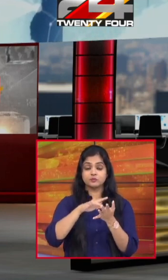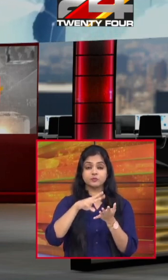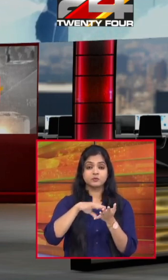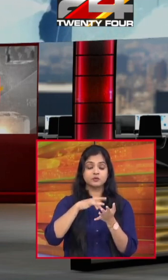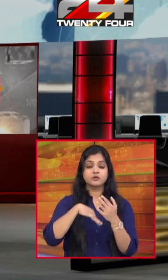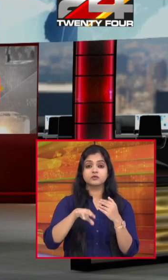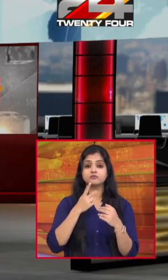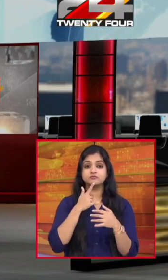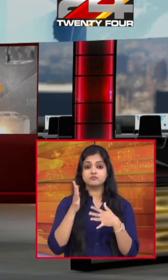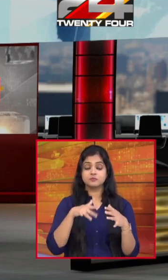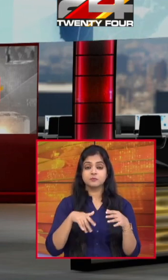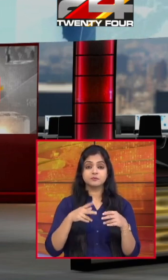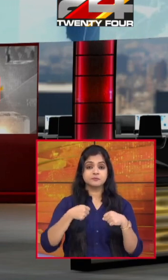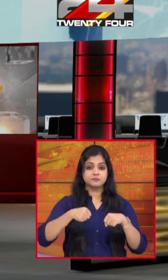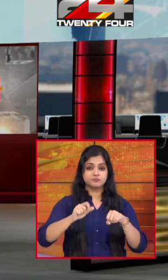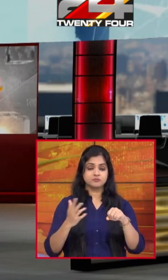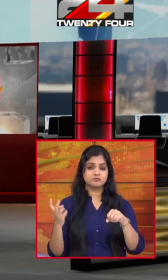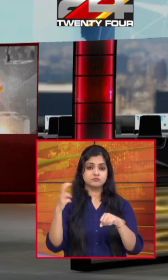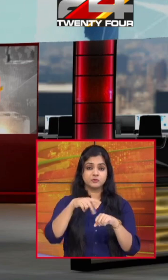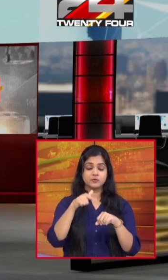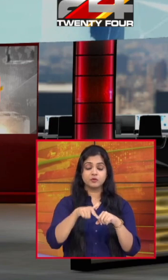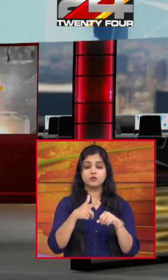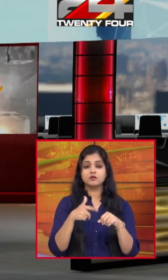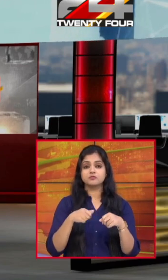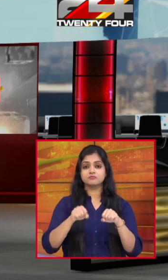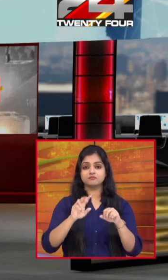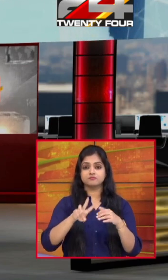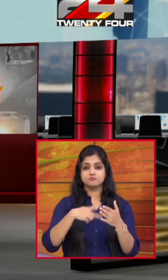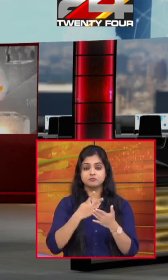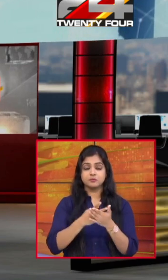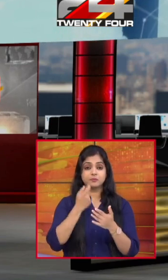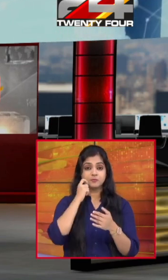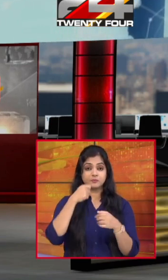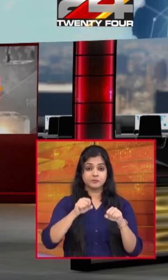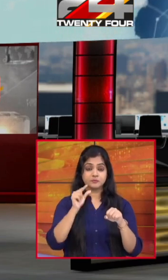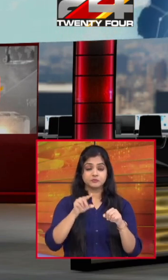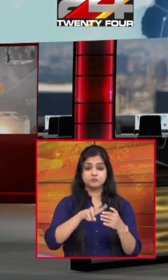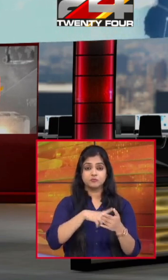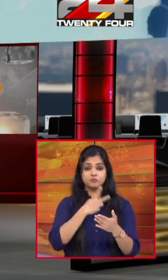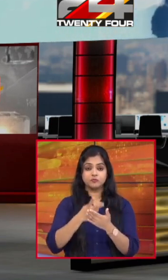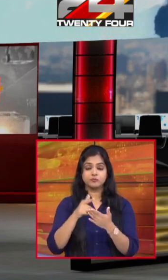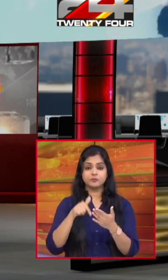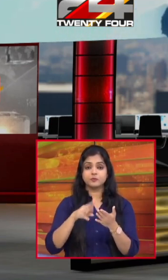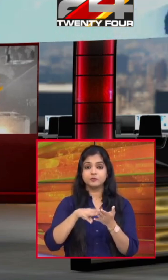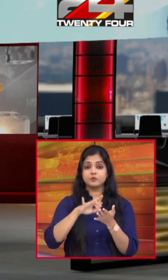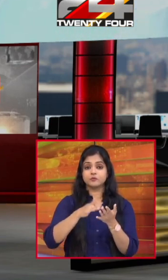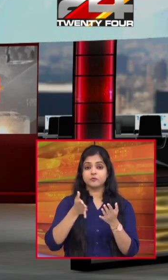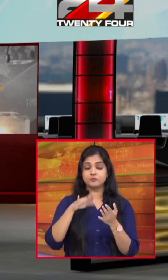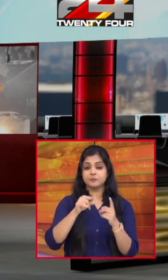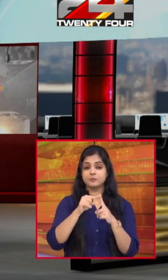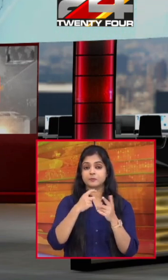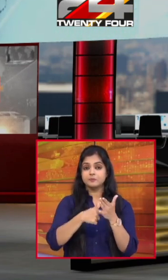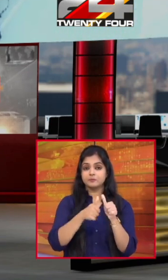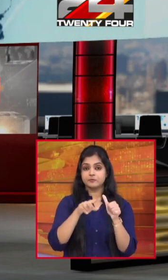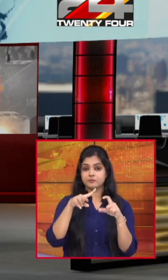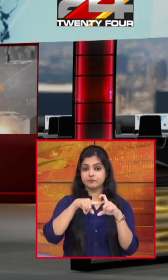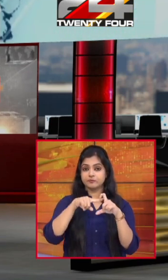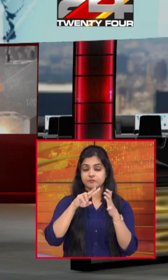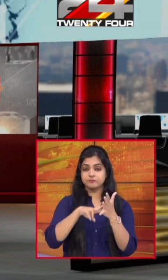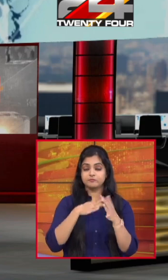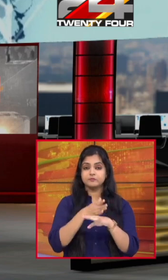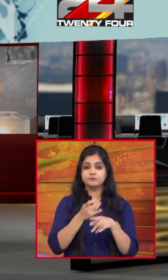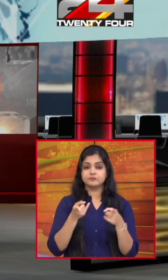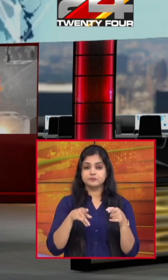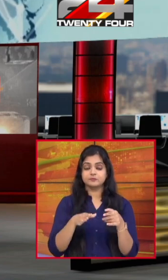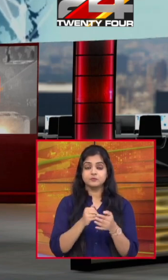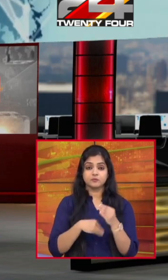മാറഞ്ചേരിയിൽ തെരുവുനായ ബൈക്കിന് കുറുകെ ചാടി അപകടം. ബൈക്ക് യാത്രക്കാരൻ തെറിച്ചു വീണു. മാറഞ്ചേരി വടമുക്ക് സ്വദേശി പ്രവീണിനാണ് പരിക്കേറ്റത്.